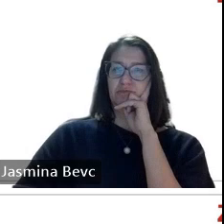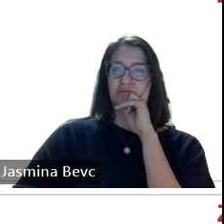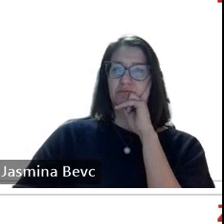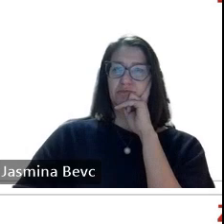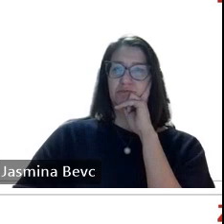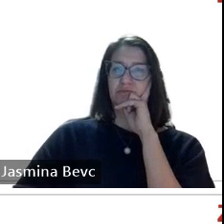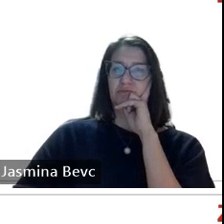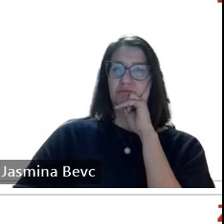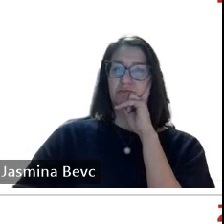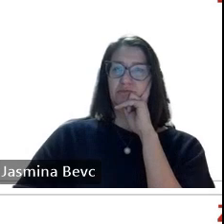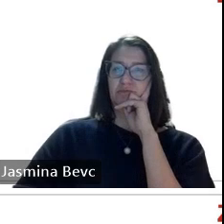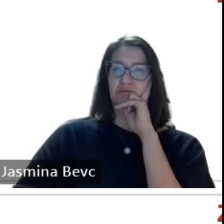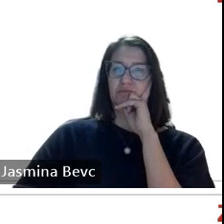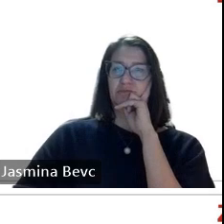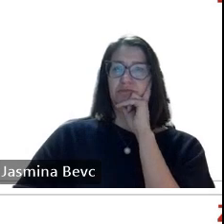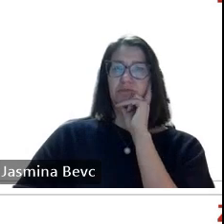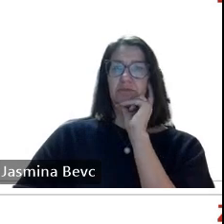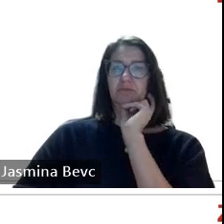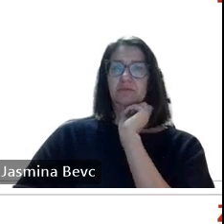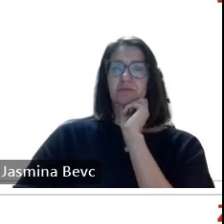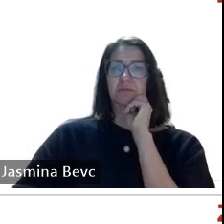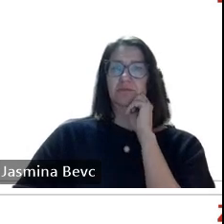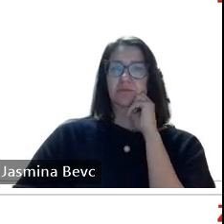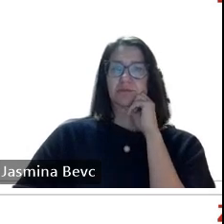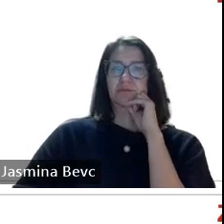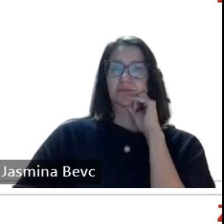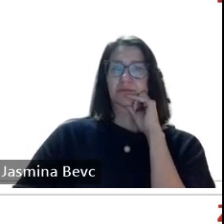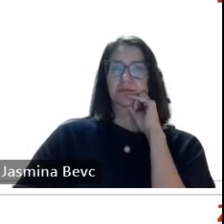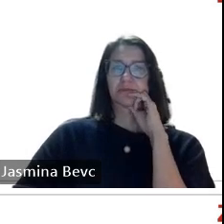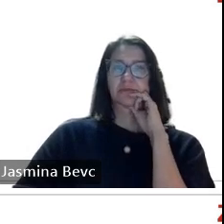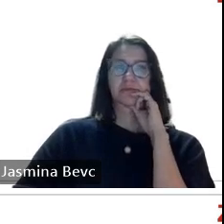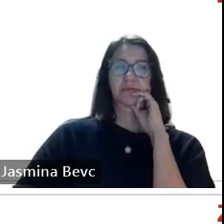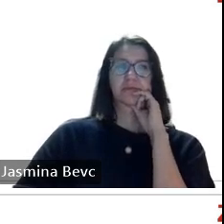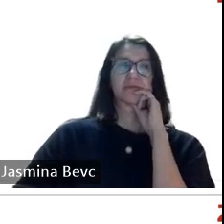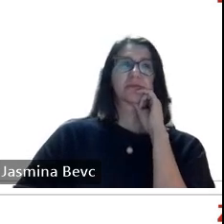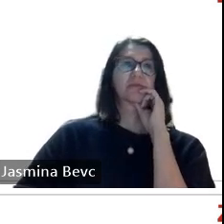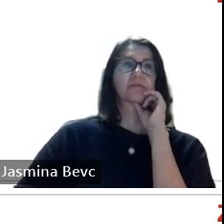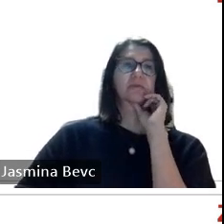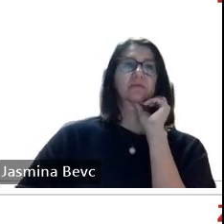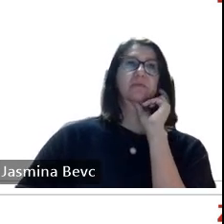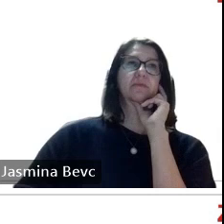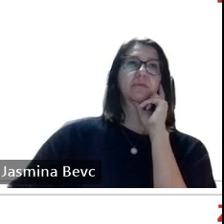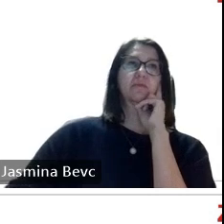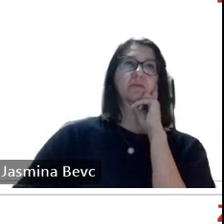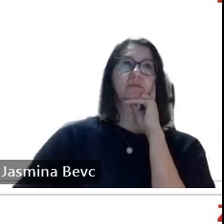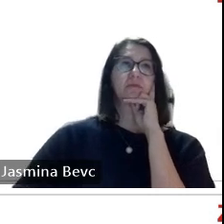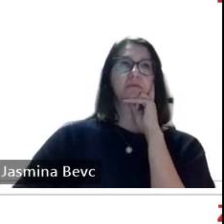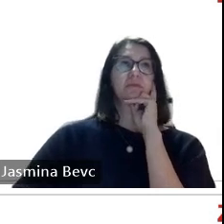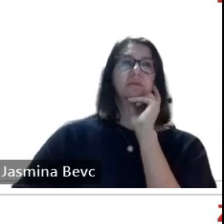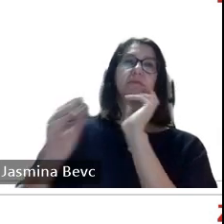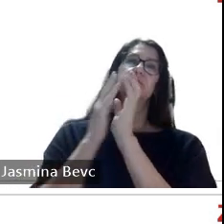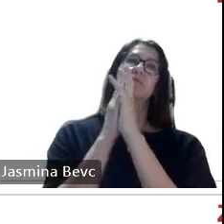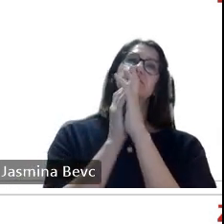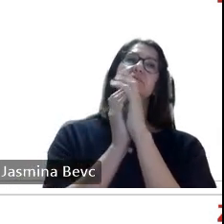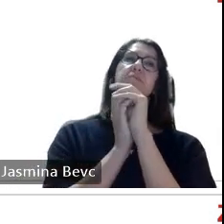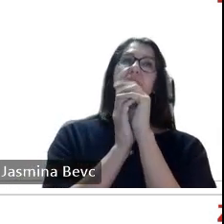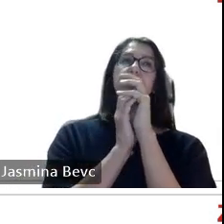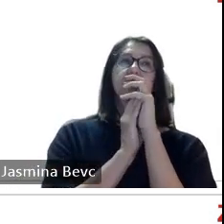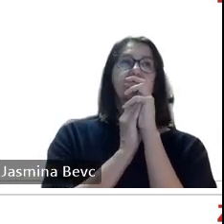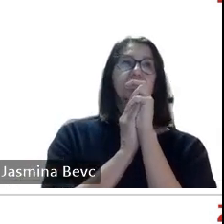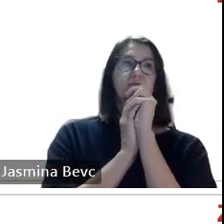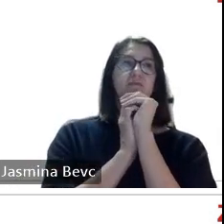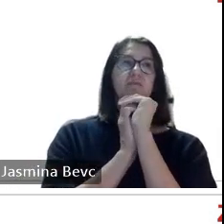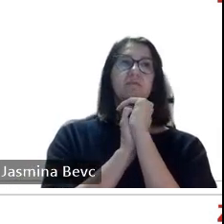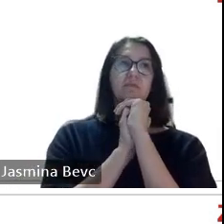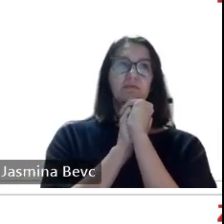zemljine. Bolj je suho, slabše, želimo se imeti čim bolj težko zemljo, bolj vlažno zemljo,